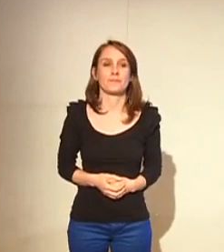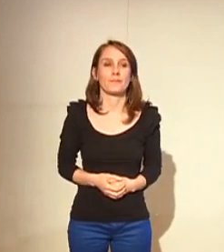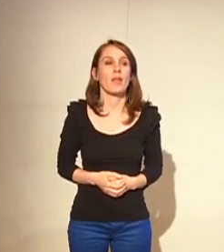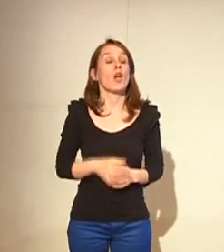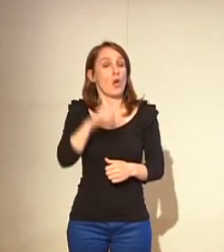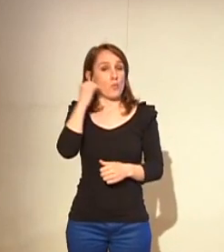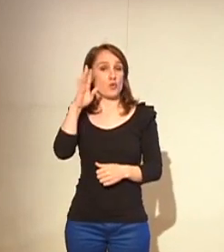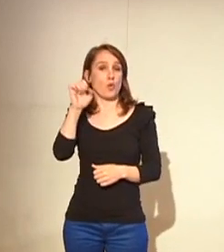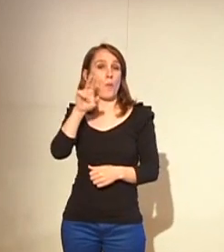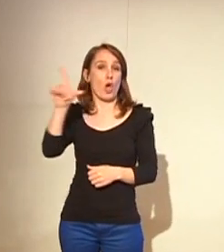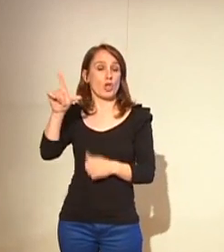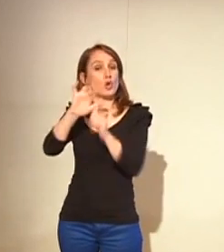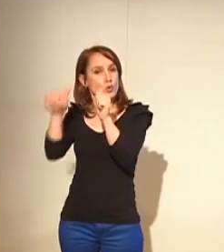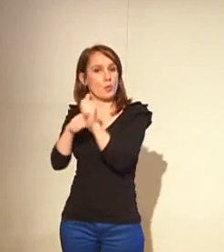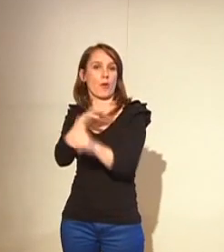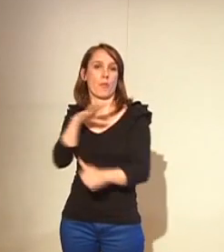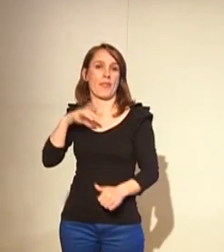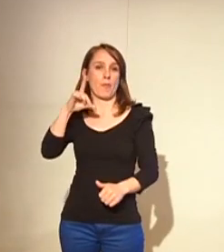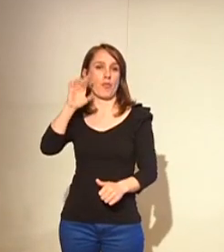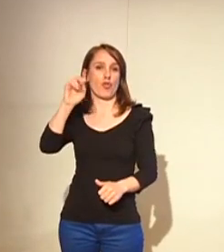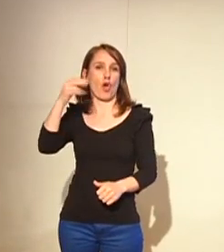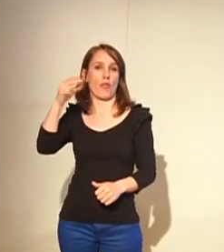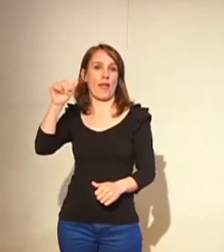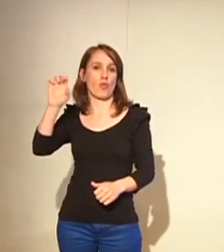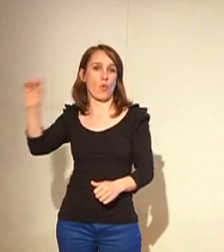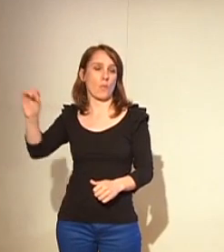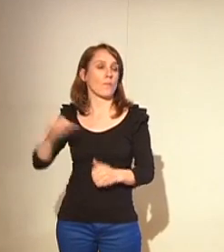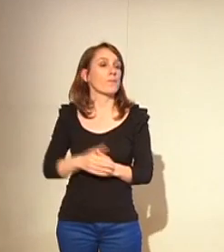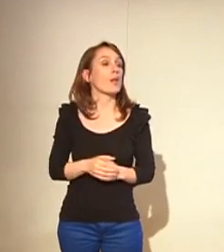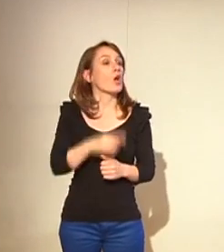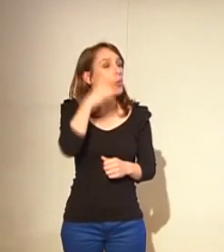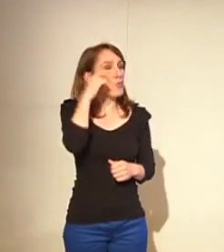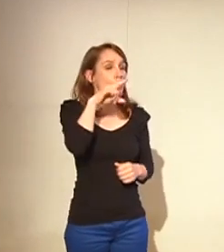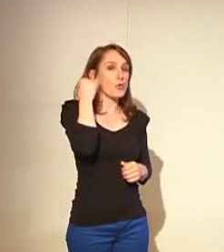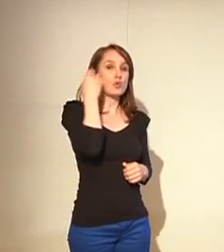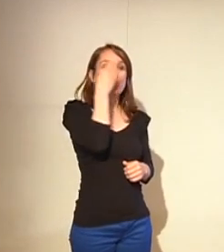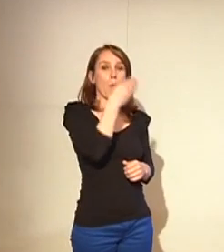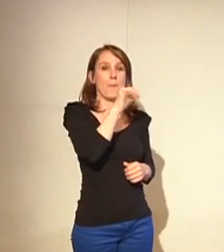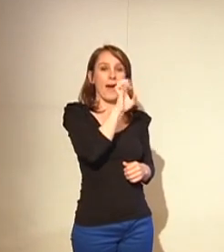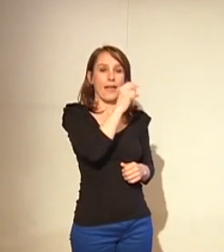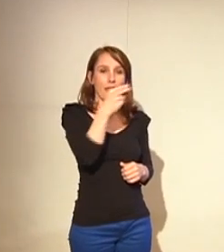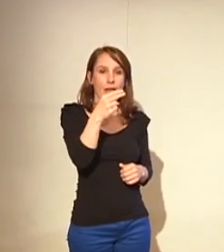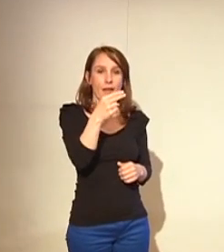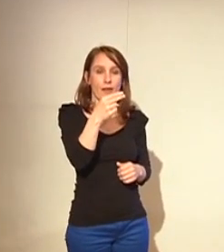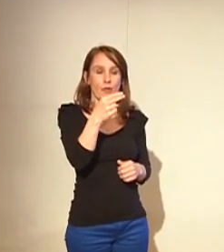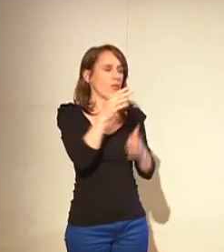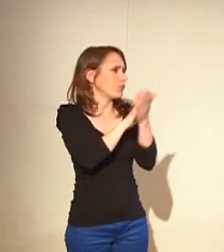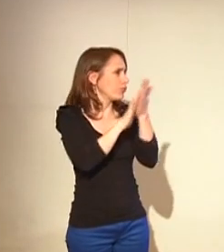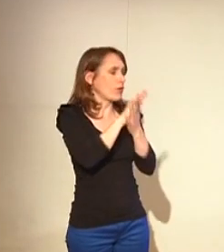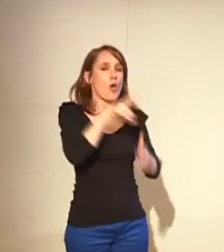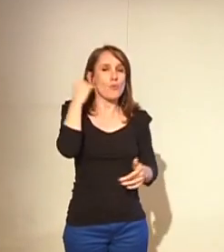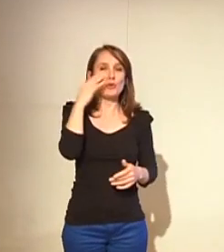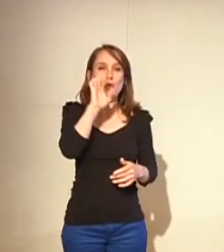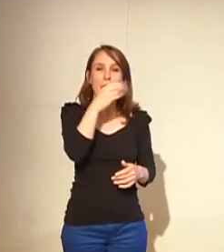donc monsieur Breuil avec pour suppléante madame dornano donc pour Monsieur Martin avec pour suppléante madame pour Monsieur